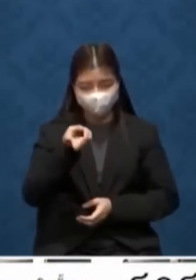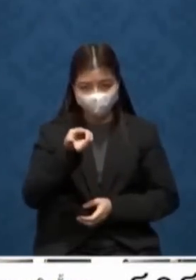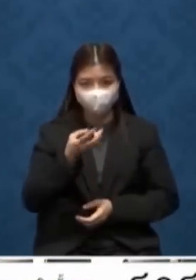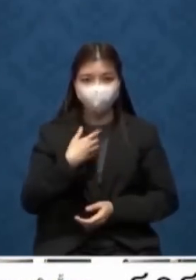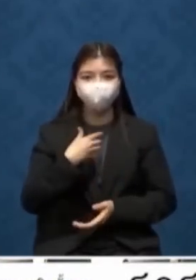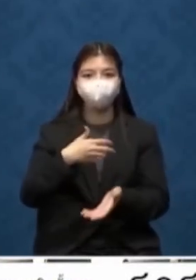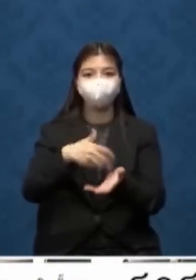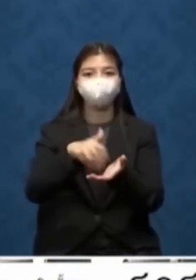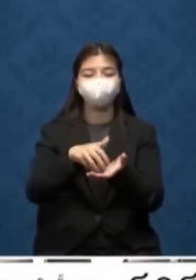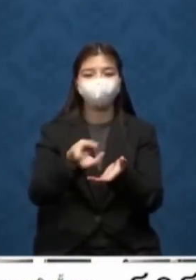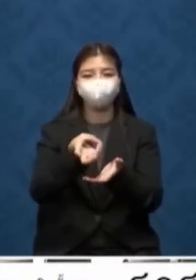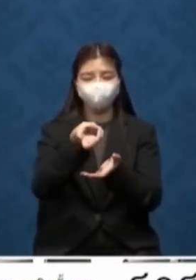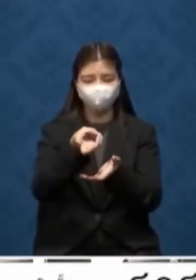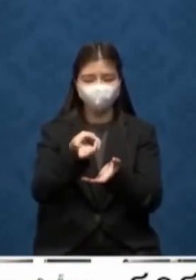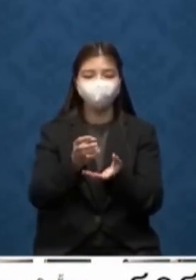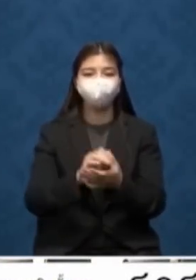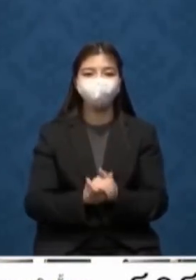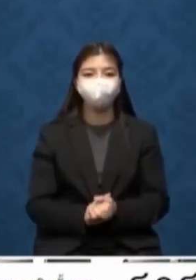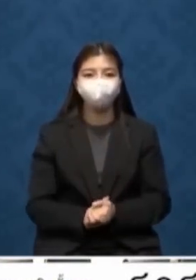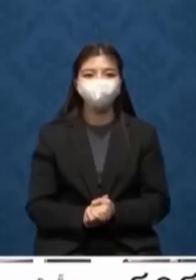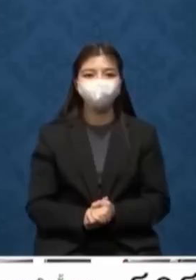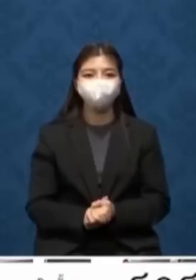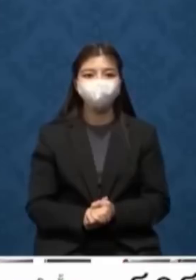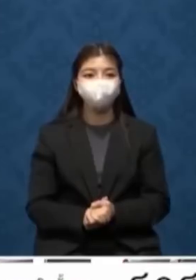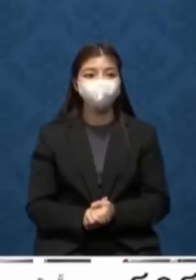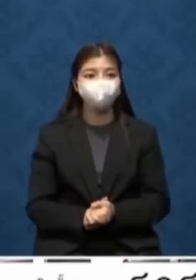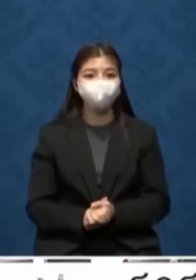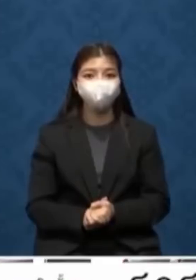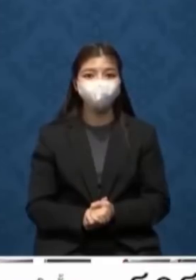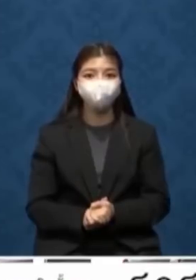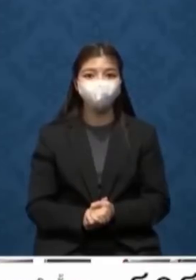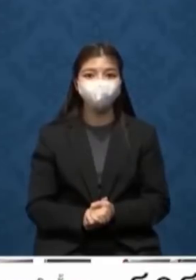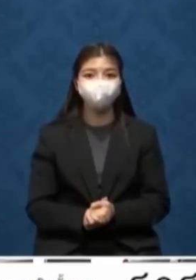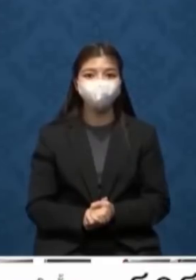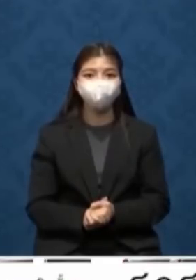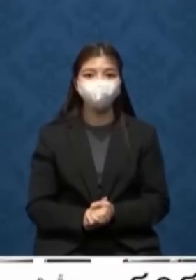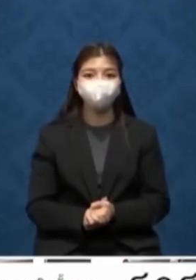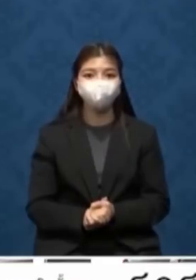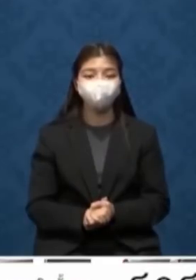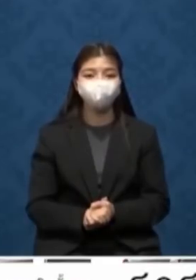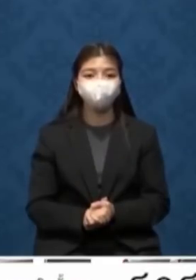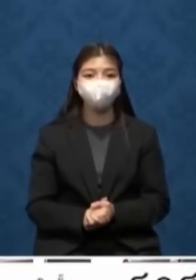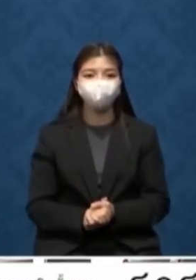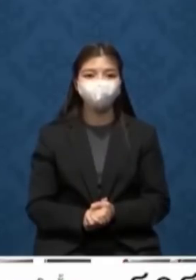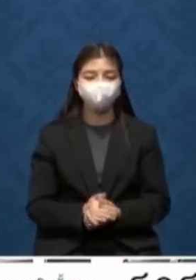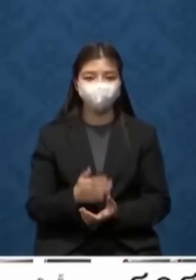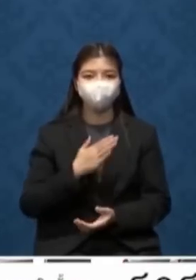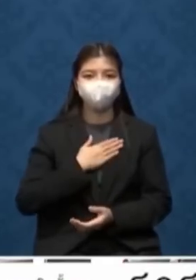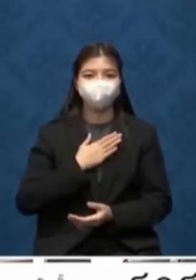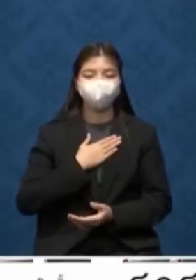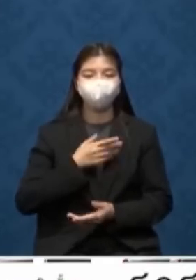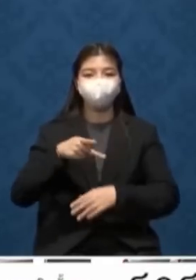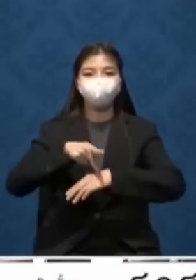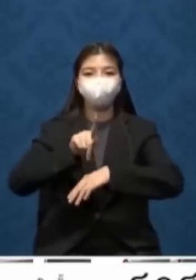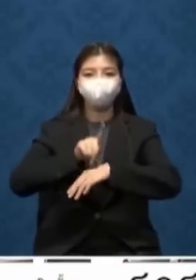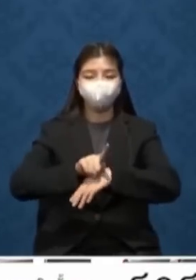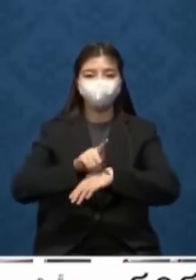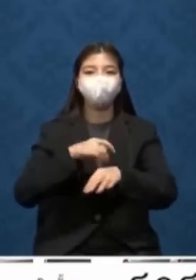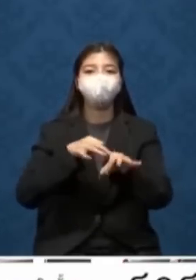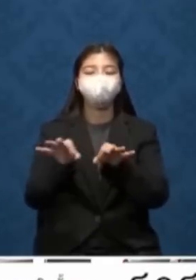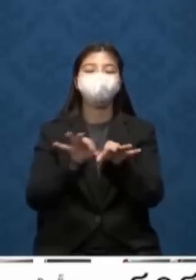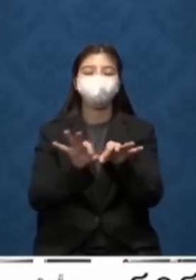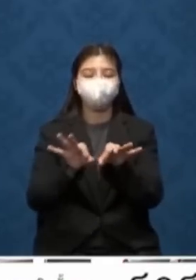นเดียวกันครับแต่ท่านถ้าพาดพิงท่านรัฐมนตรีจะก่อนก็ได้ครับเดี๋ยวผมตอบได้ครับ ไม่ผมฟังดูแล้วนะครับเป็นการชี้แจ